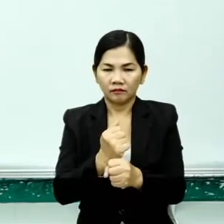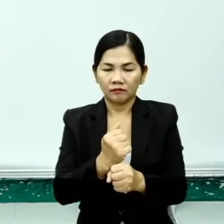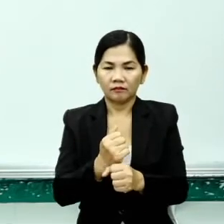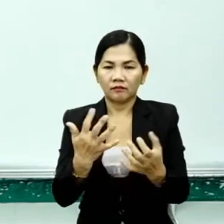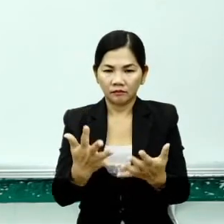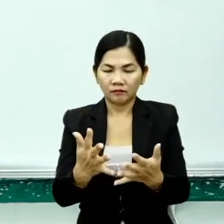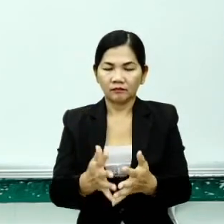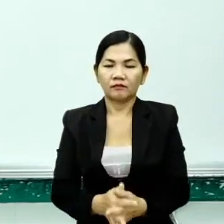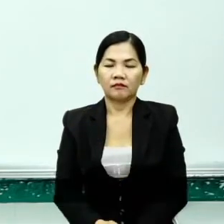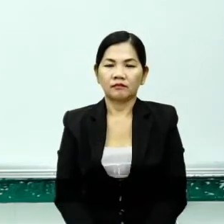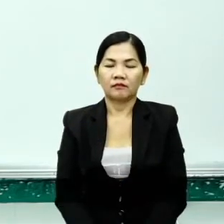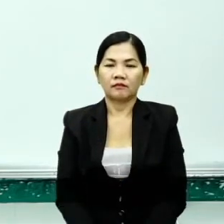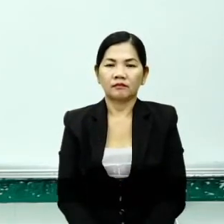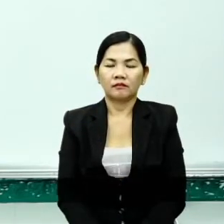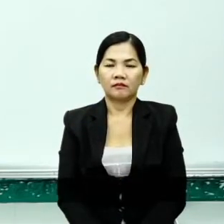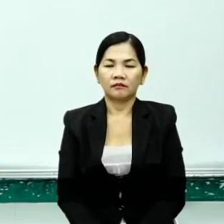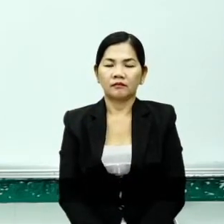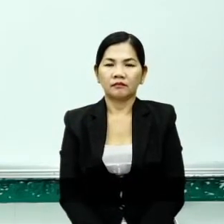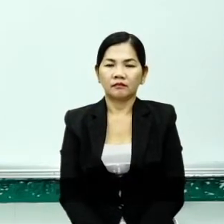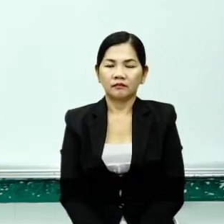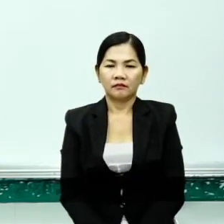con